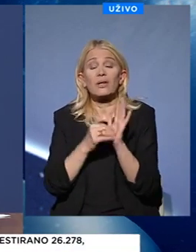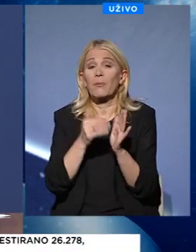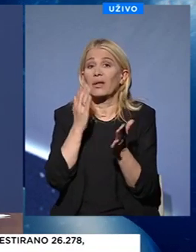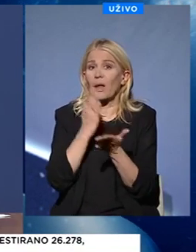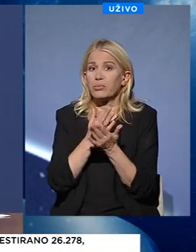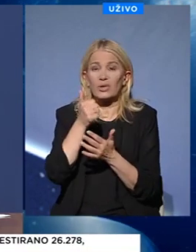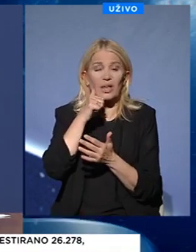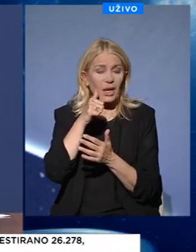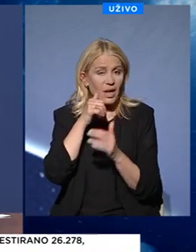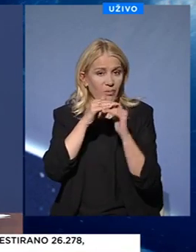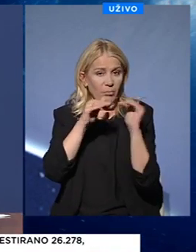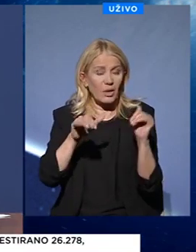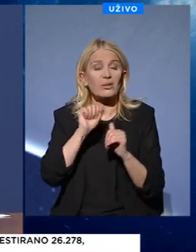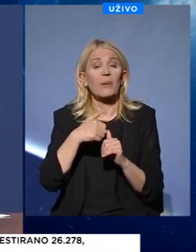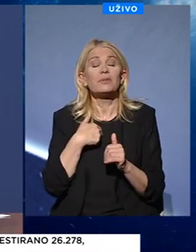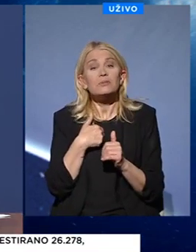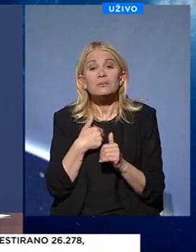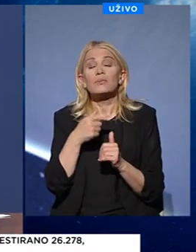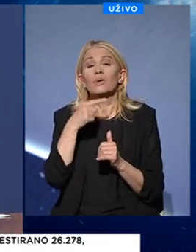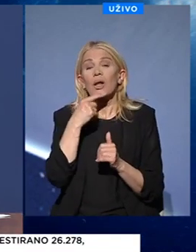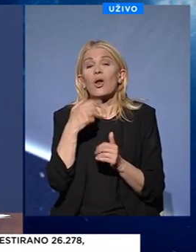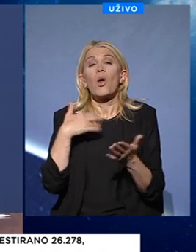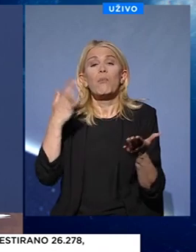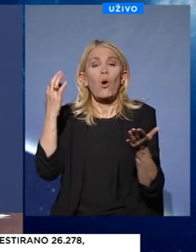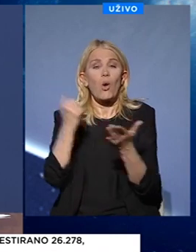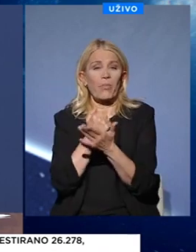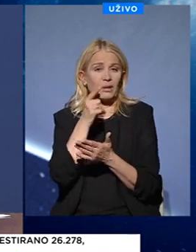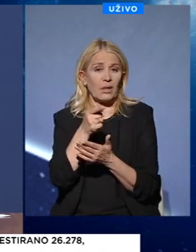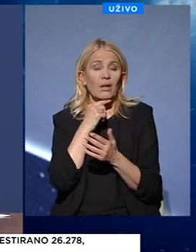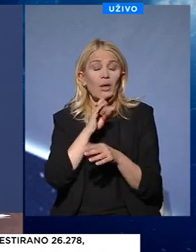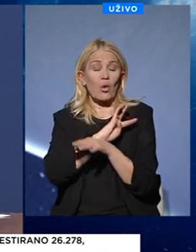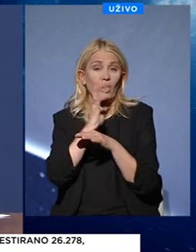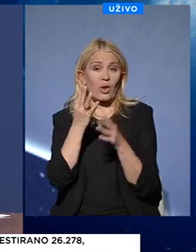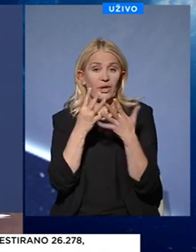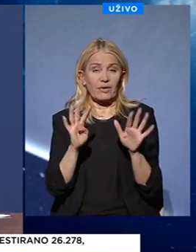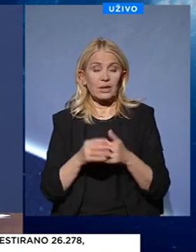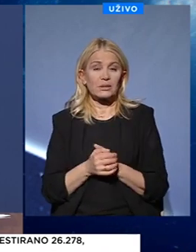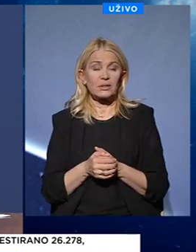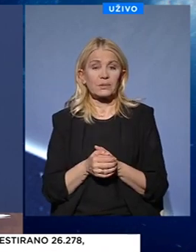na dnevnom nivou da bismo konstatovali da smo pobedili COVID-19?